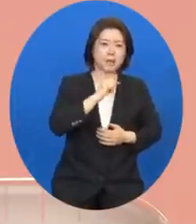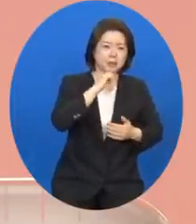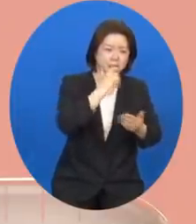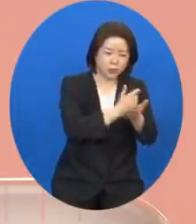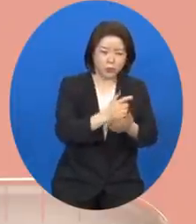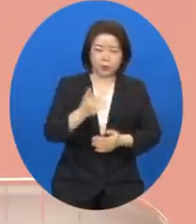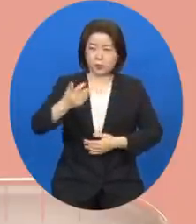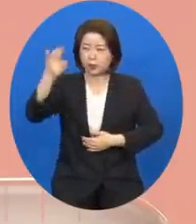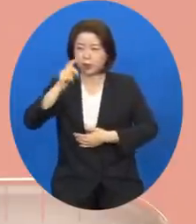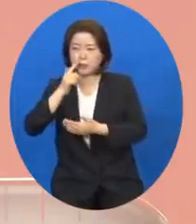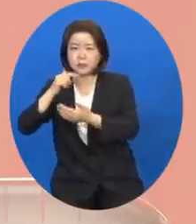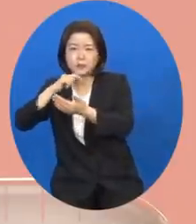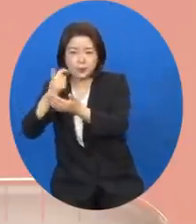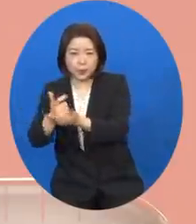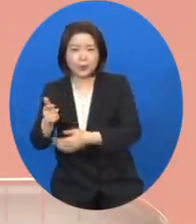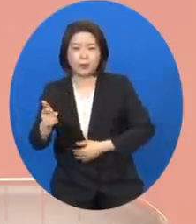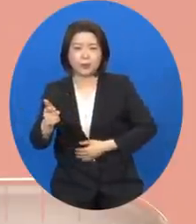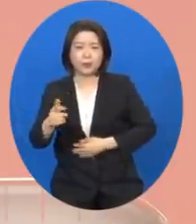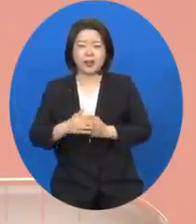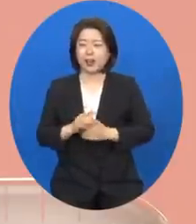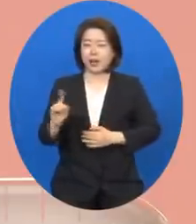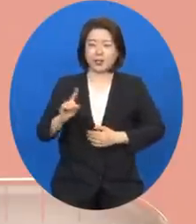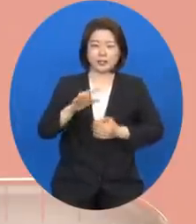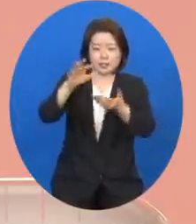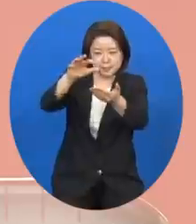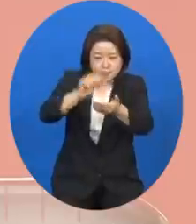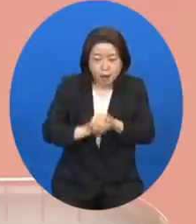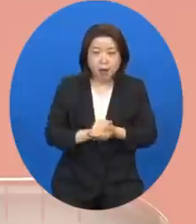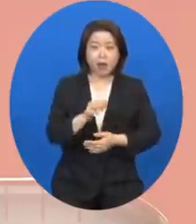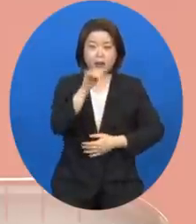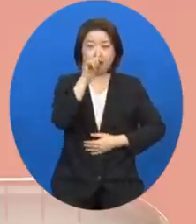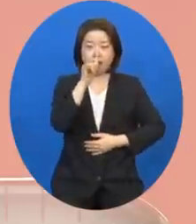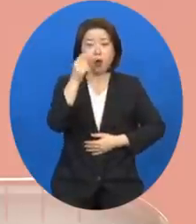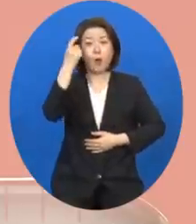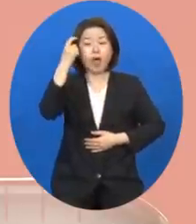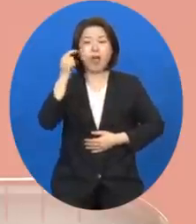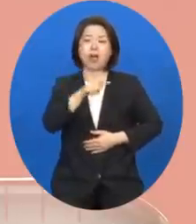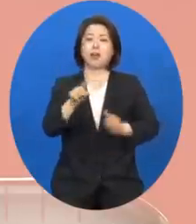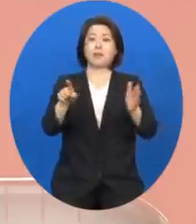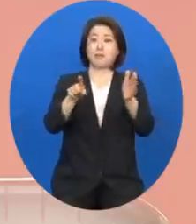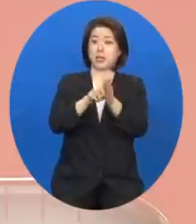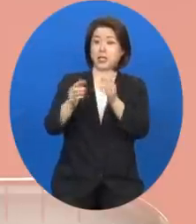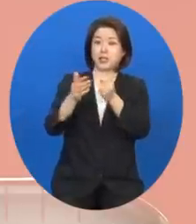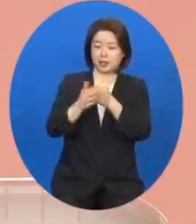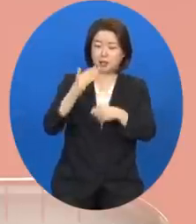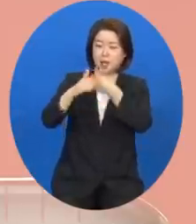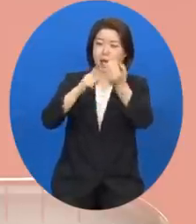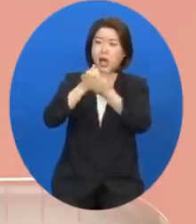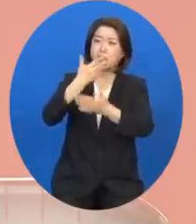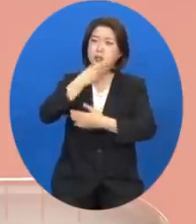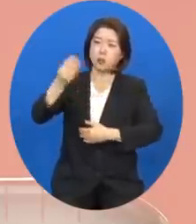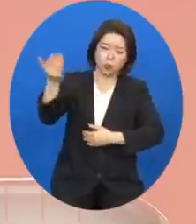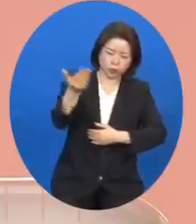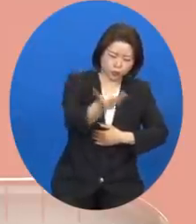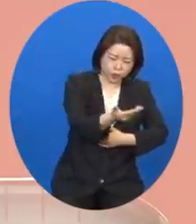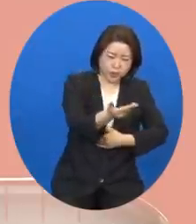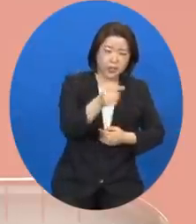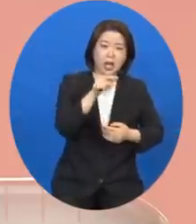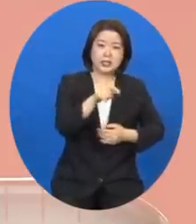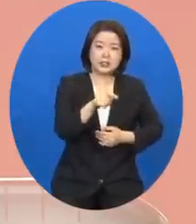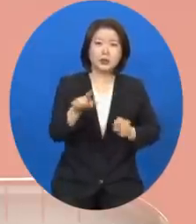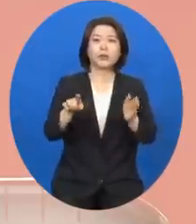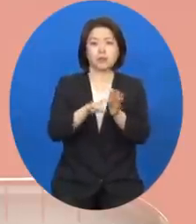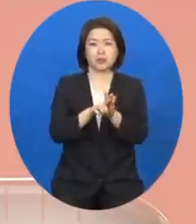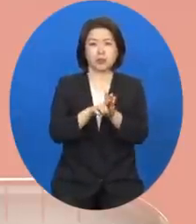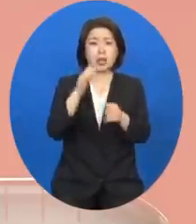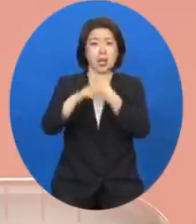속이고 그리고 어떻든지 그걸 받아냈습니다. 믿으니까 하나님이 복을 주셔야 된다. 하나님 복 주시는